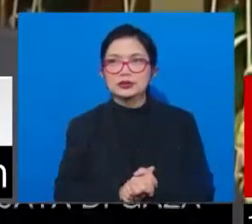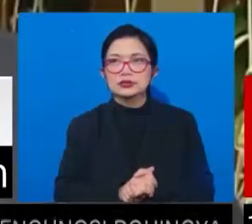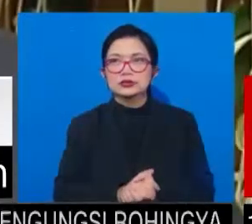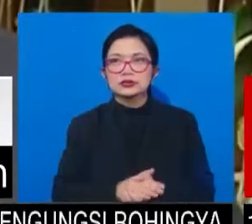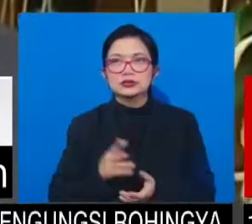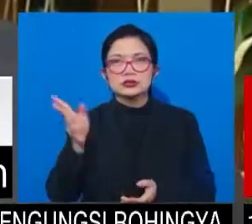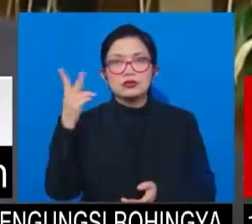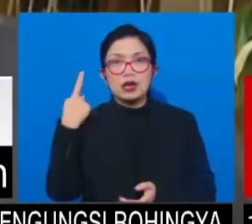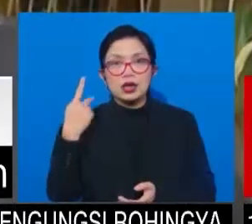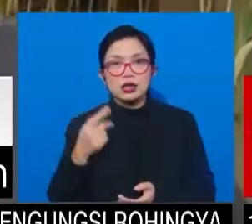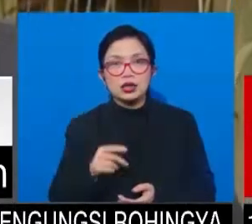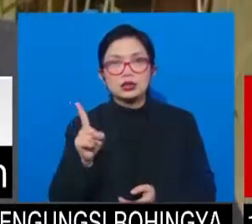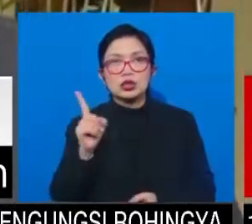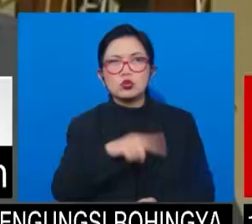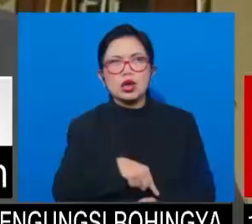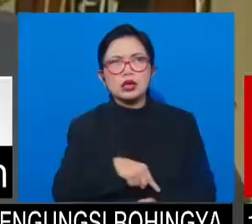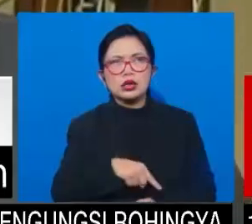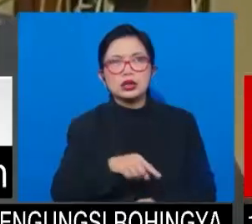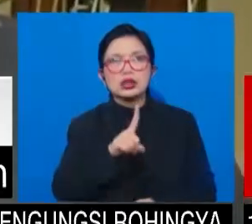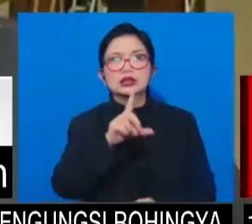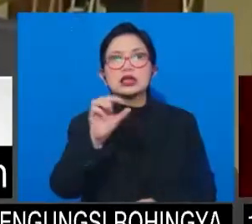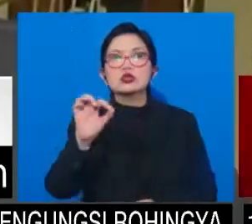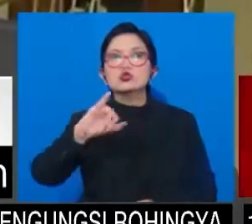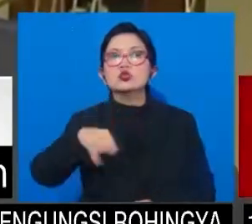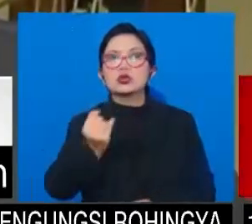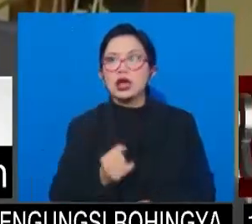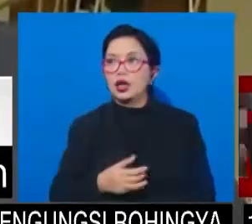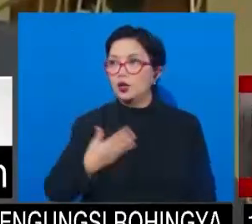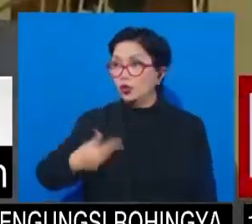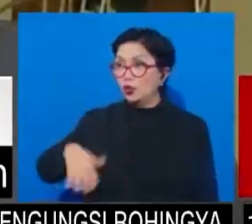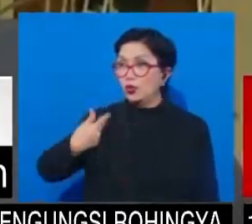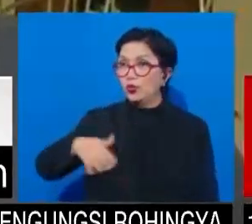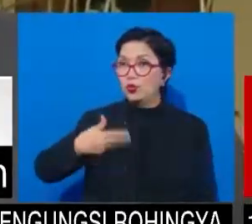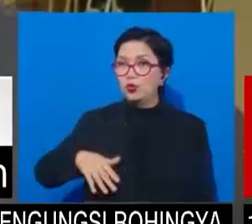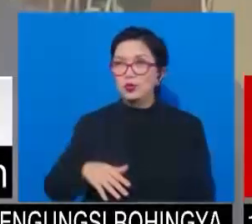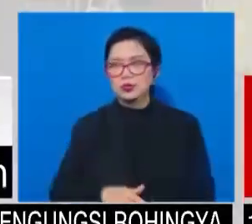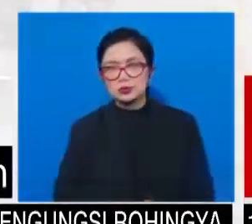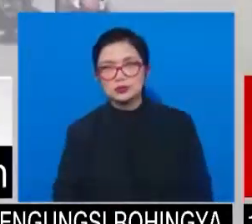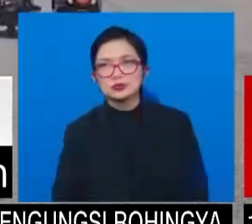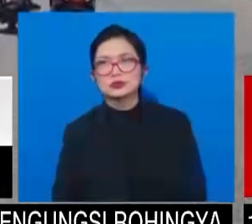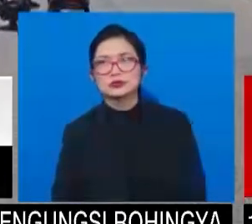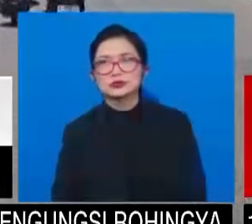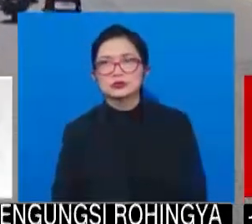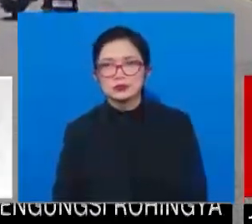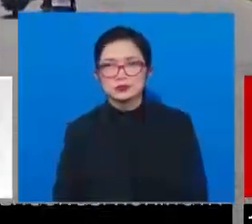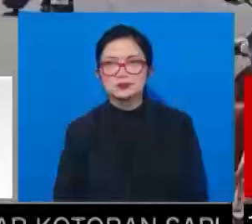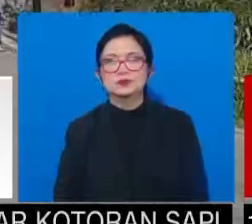1 hari sampai 200 juta. Sangat ada kenaikan untuk masa-masa musim hujan saat ini.